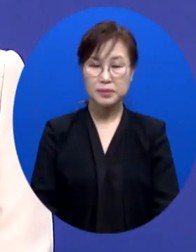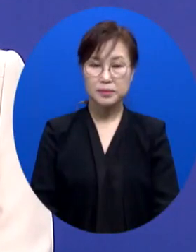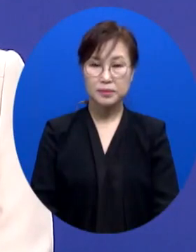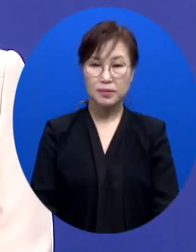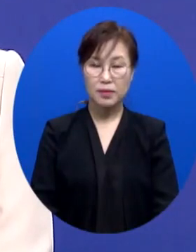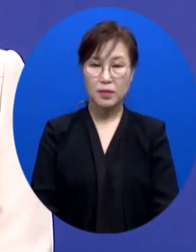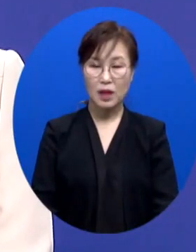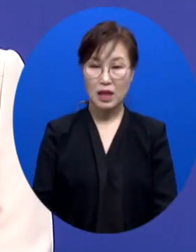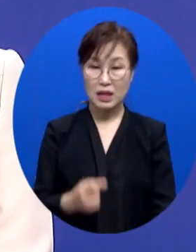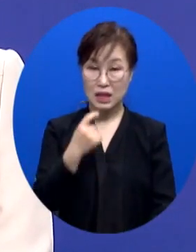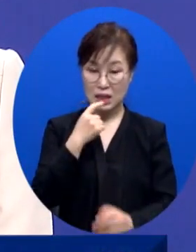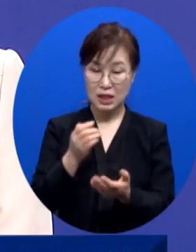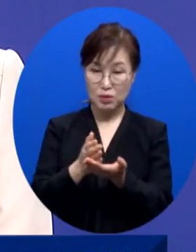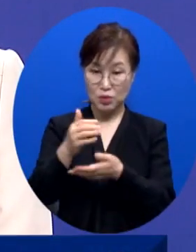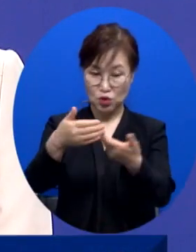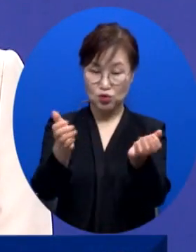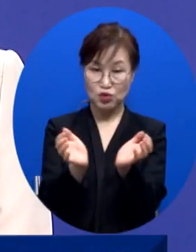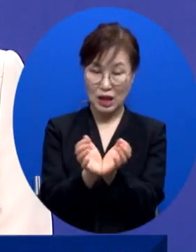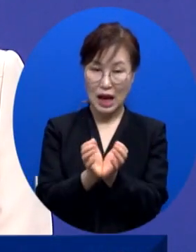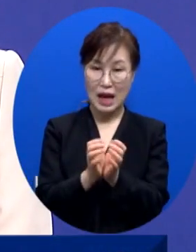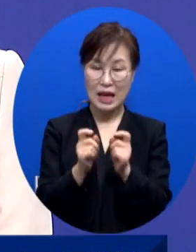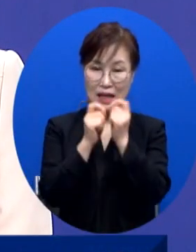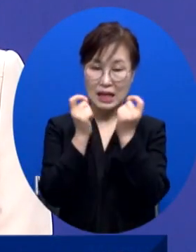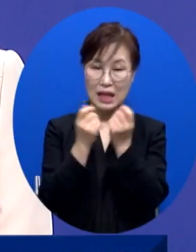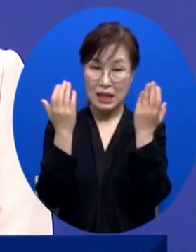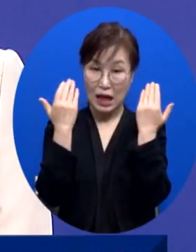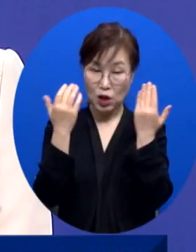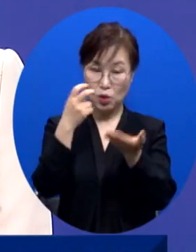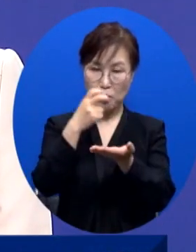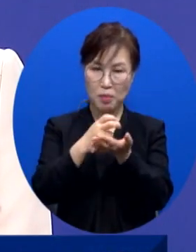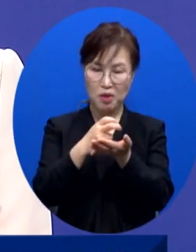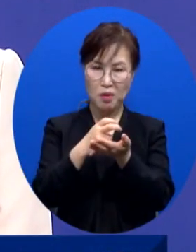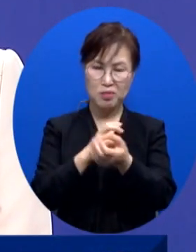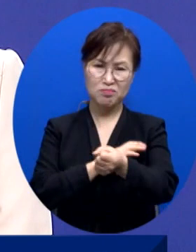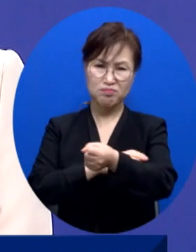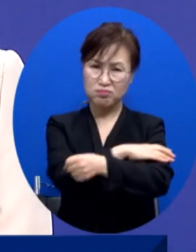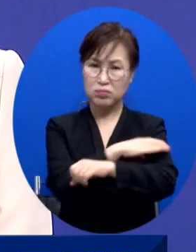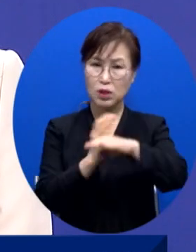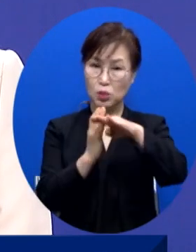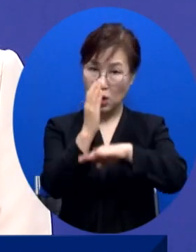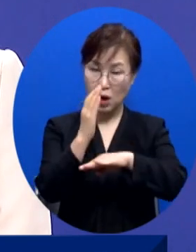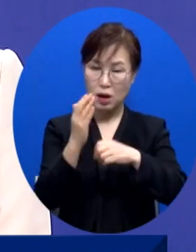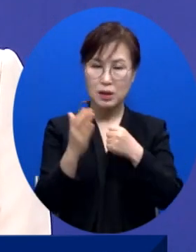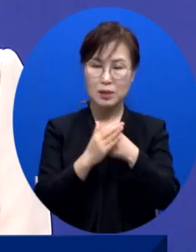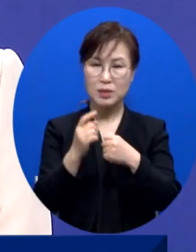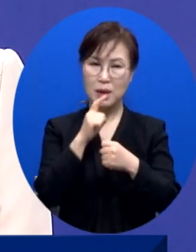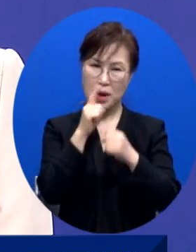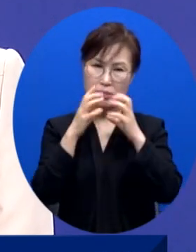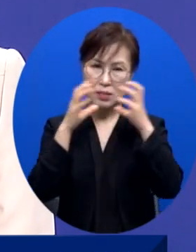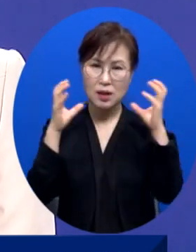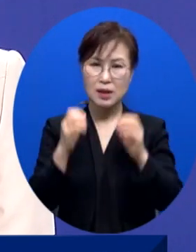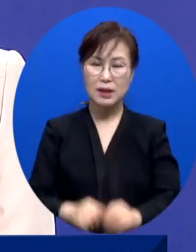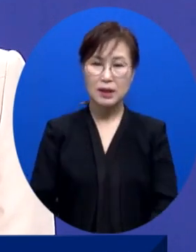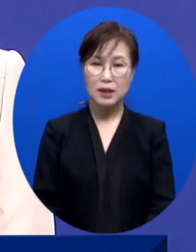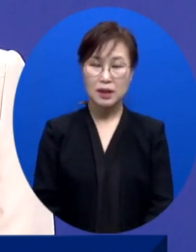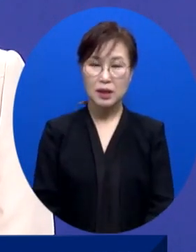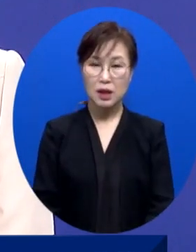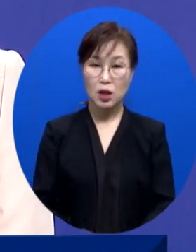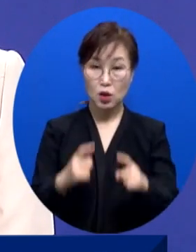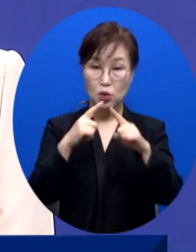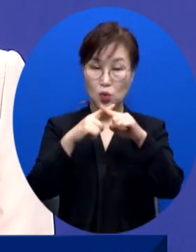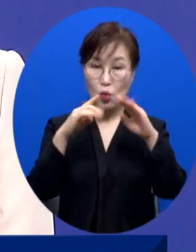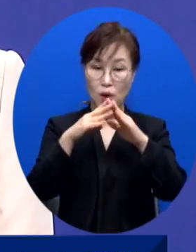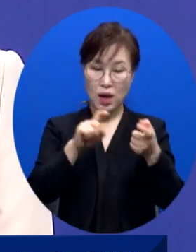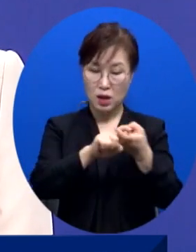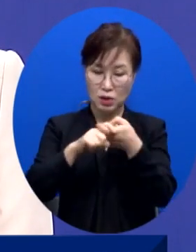최근에 더불어민주당이 사립학교법 일부 개정안을 단독으로 통과시키면서 논란이 커지고 있습니다. 교계